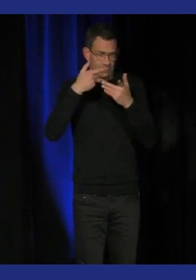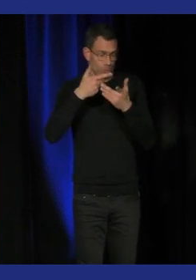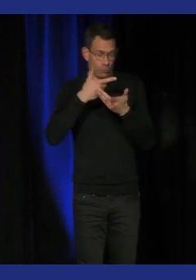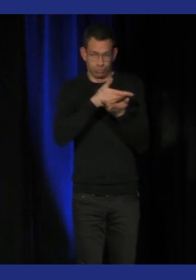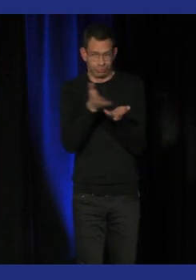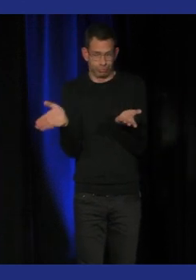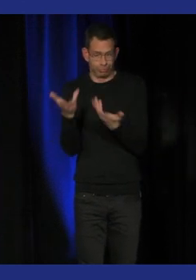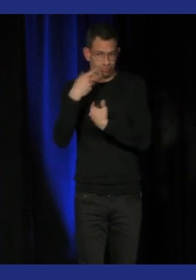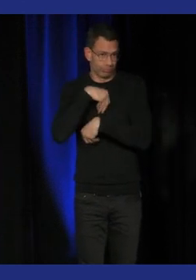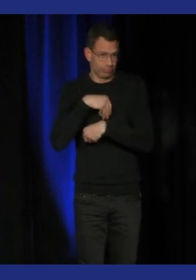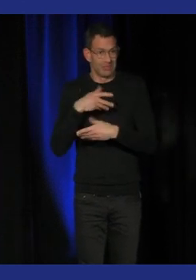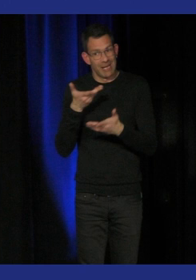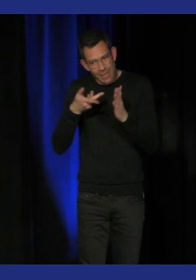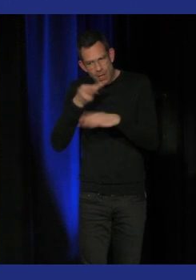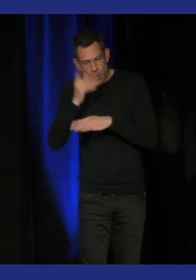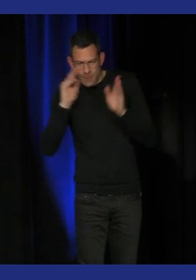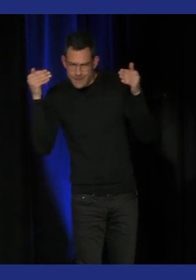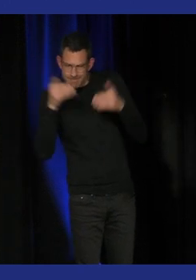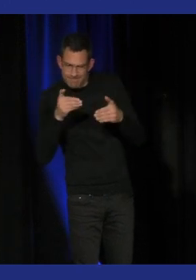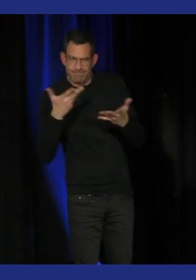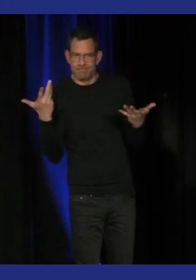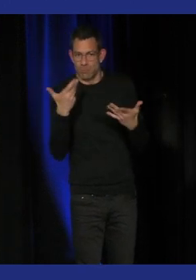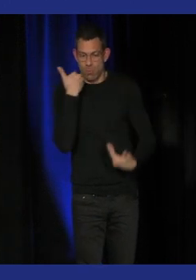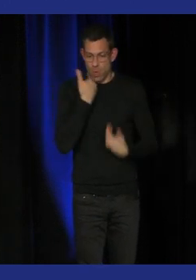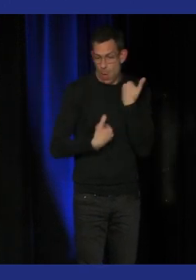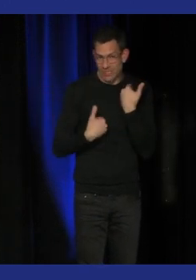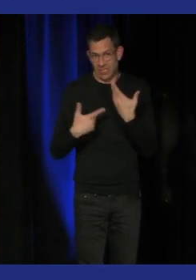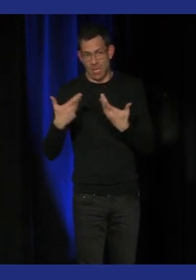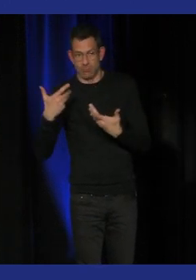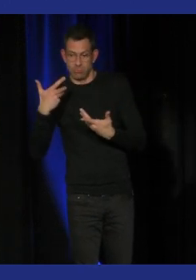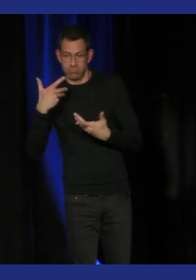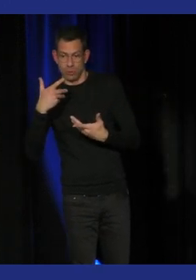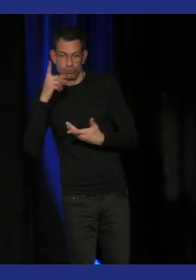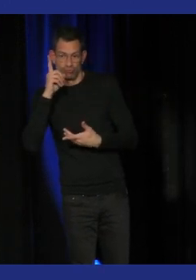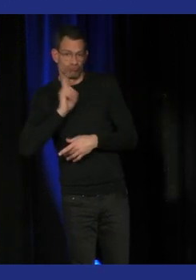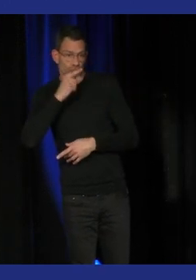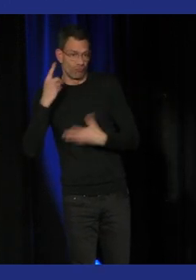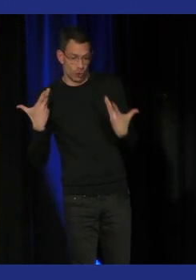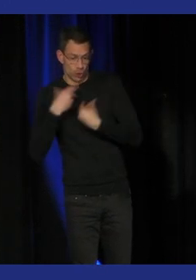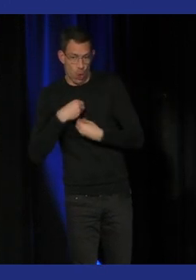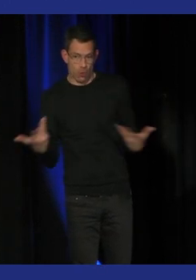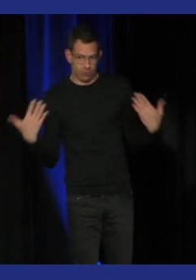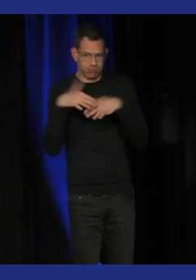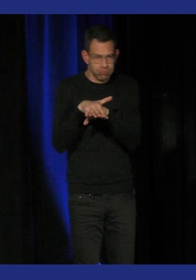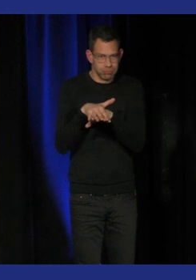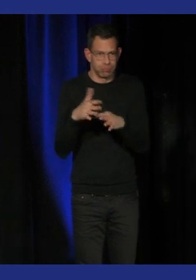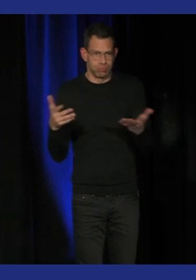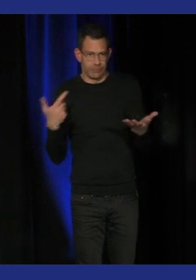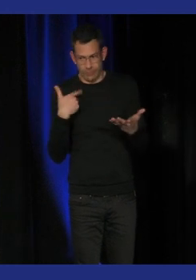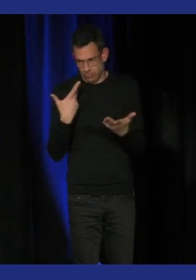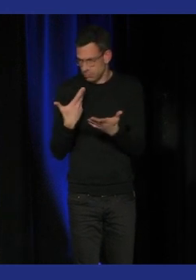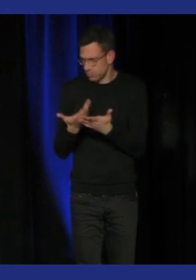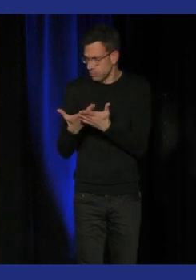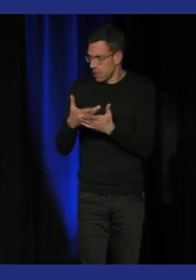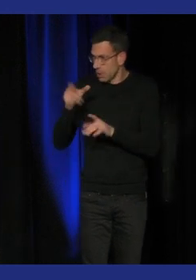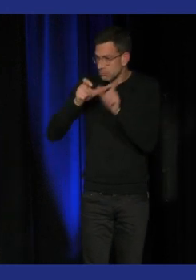s'intéresser spécifiquement à l'intersection entre handicap et genre pour mettre en avant du coup la particularité des expériences